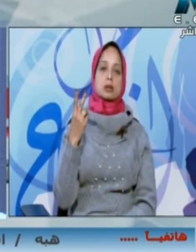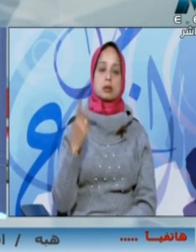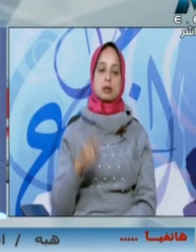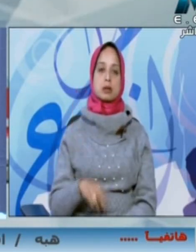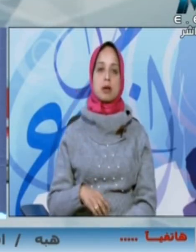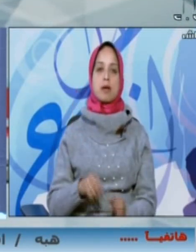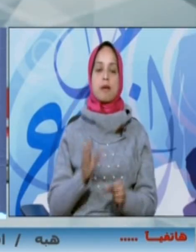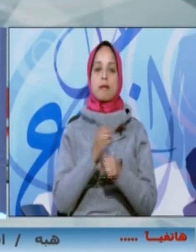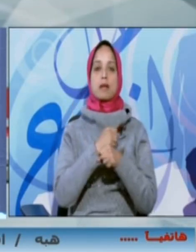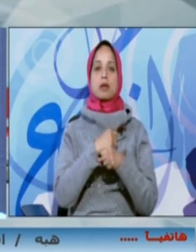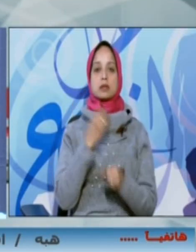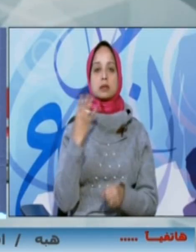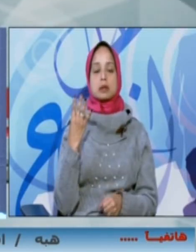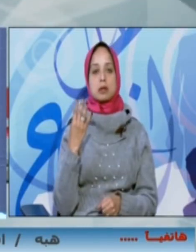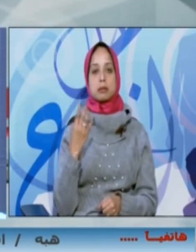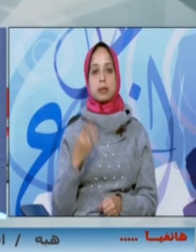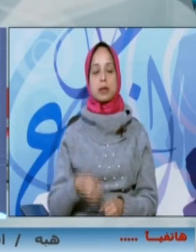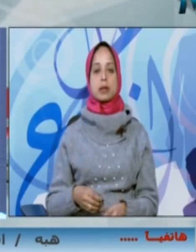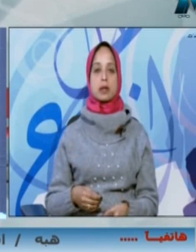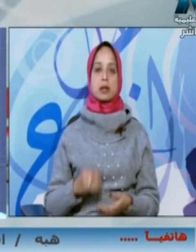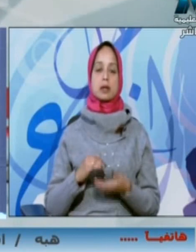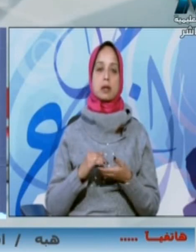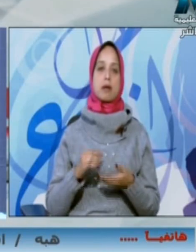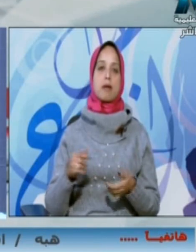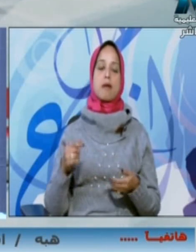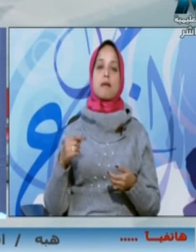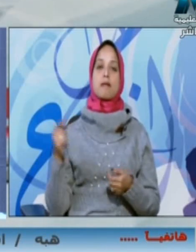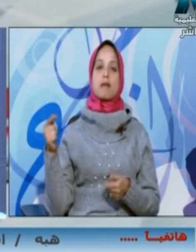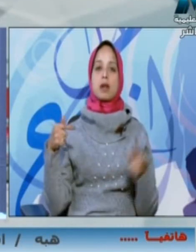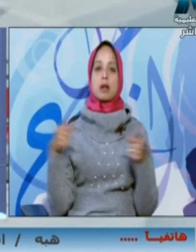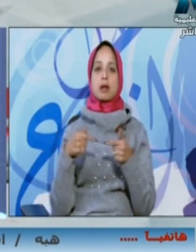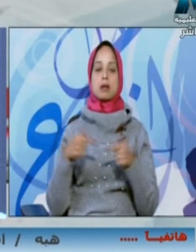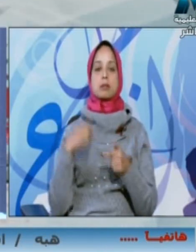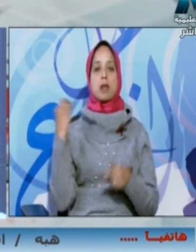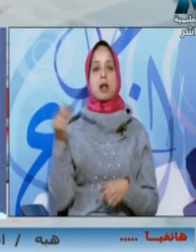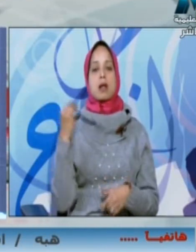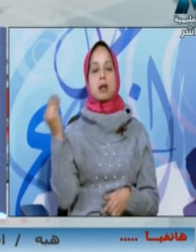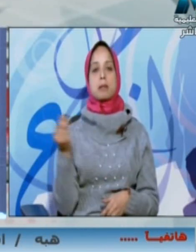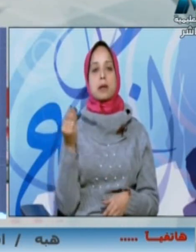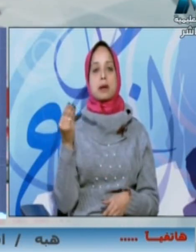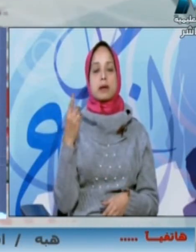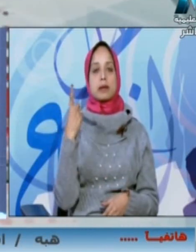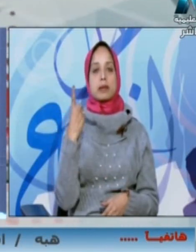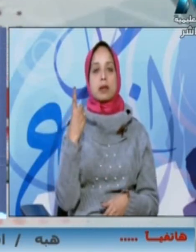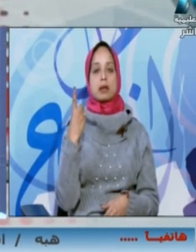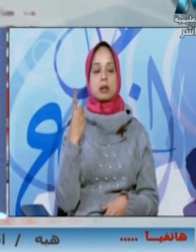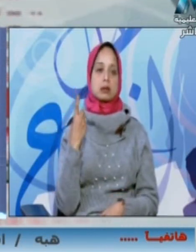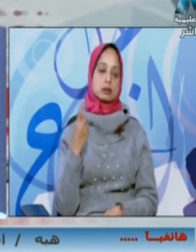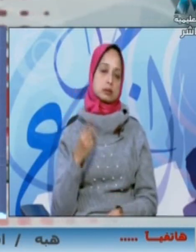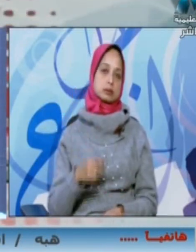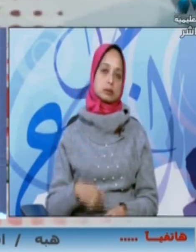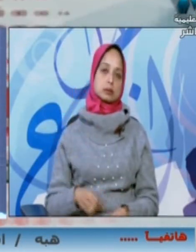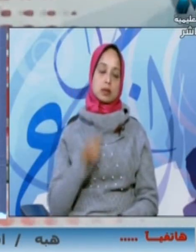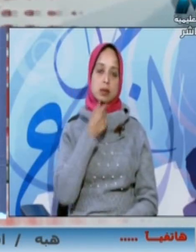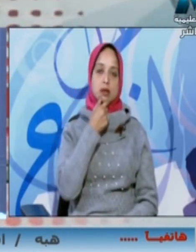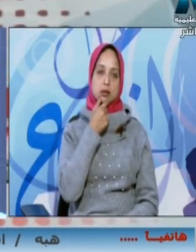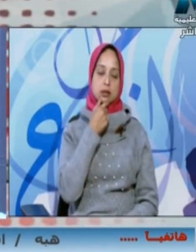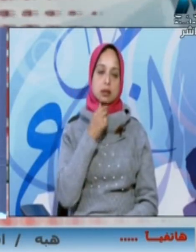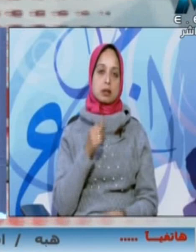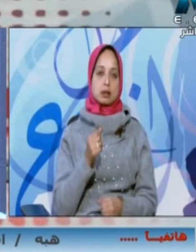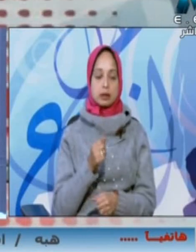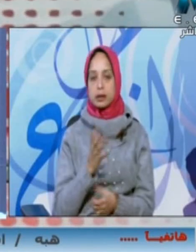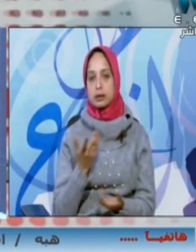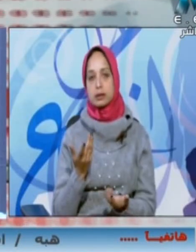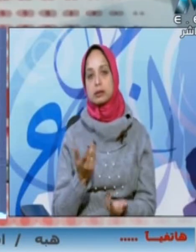عندنا فرصه في اثناء الحرب العالميه الكام؟ الثانيه، صح؟ انجلترا في بدايه الحرب العالميه الثانيه كانت مهزومه ولا منتصره؟